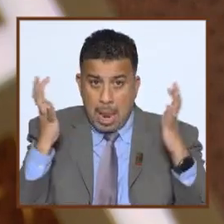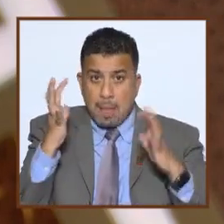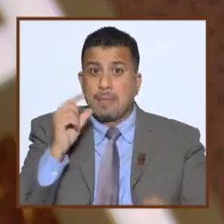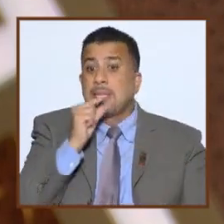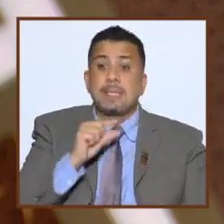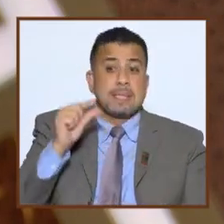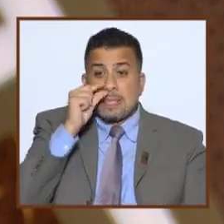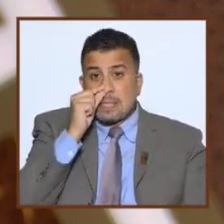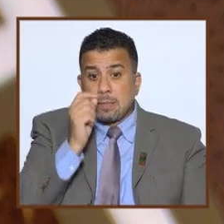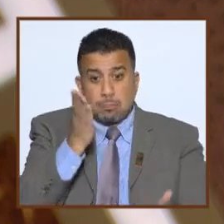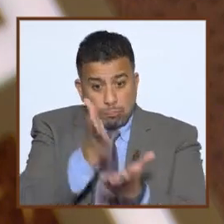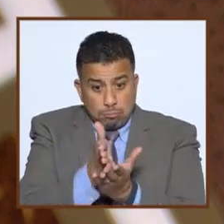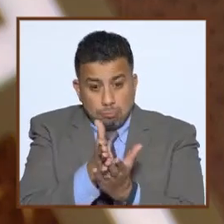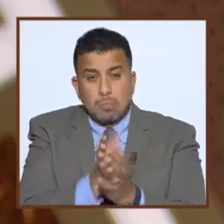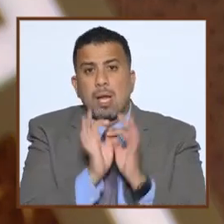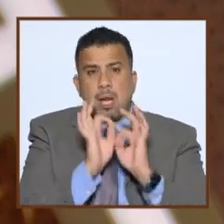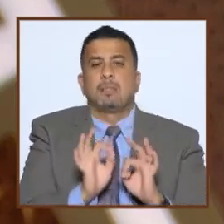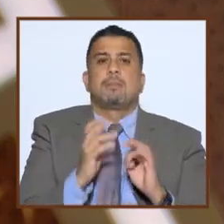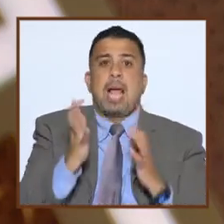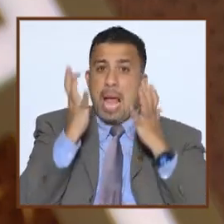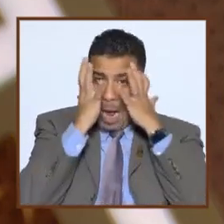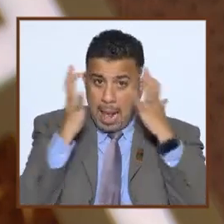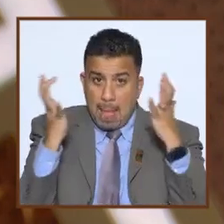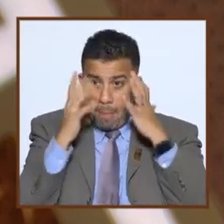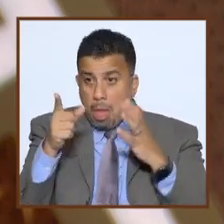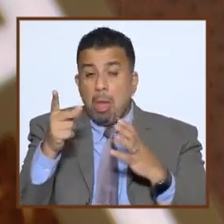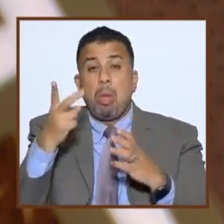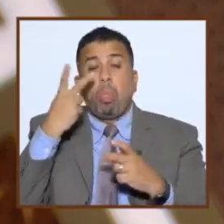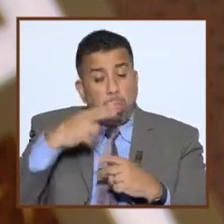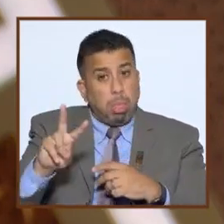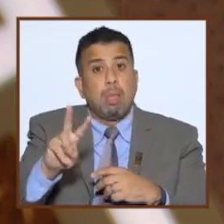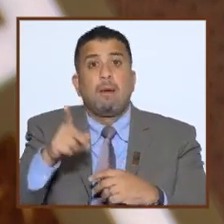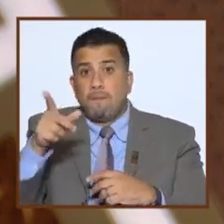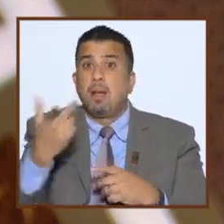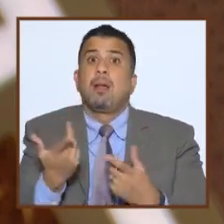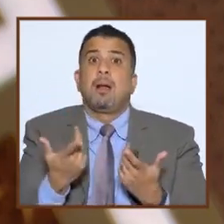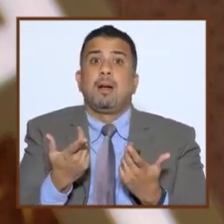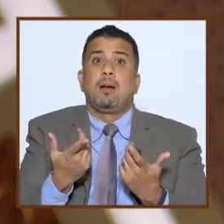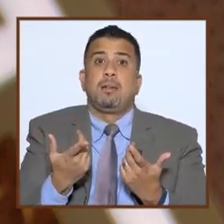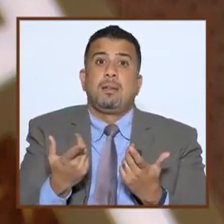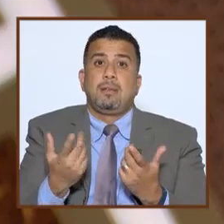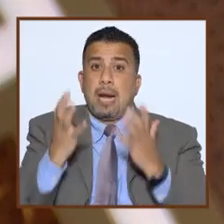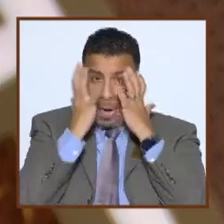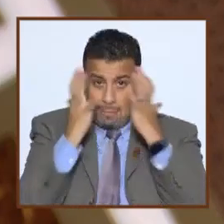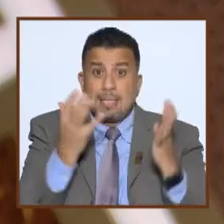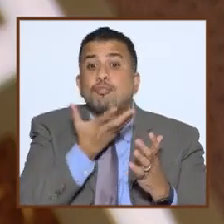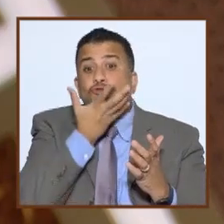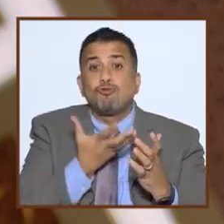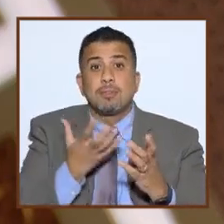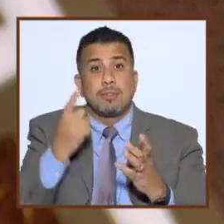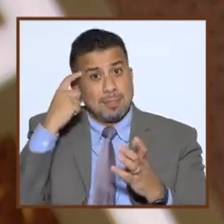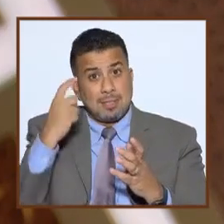على المنهاج السليم كما ان العالم يبتلى بالناس لانه ما علمهم العلم الصحيح